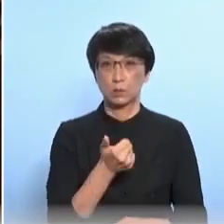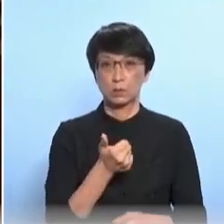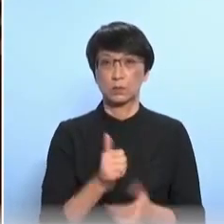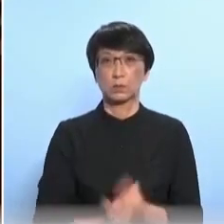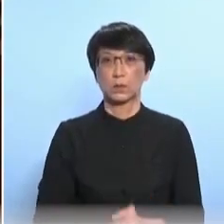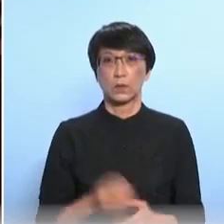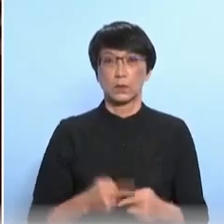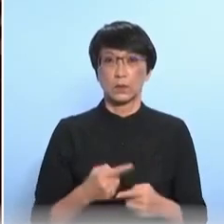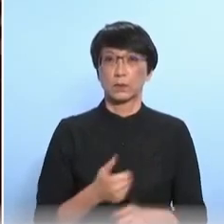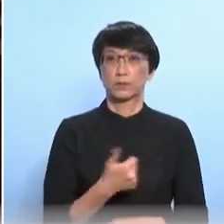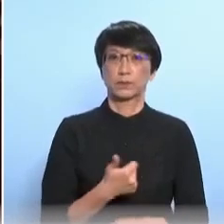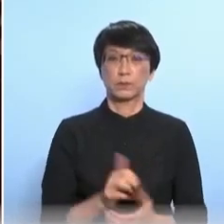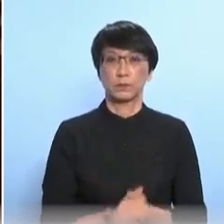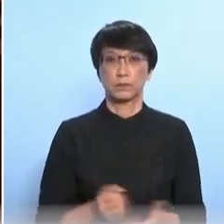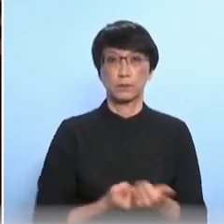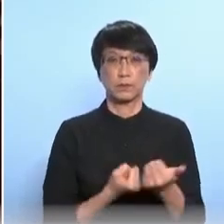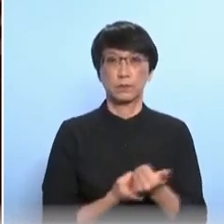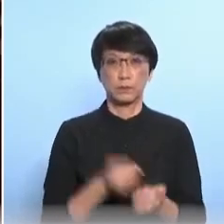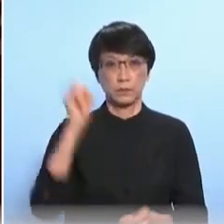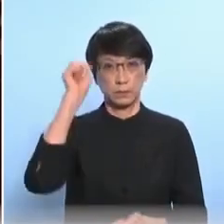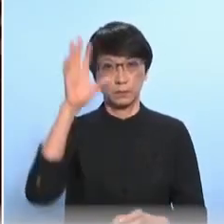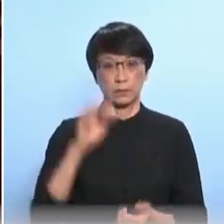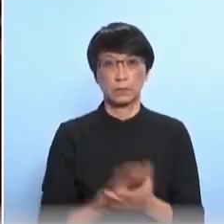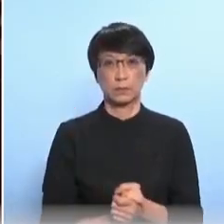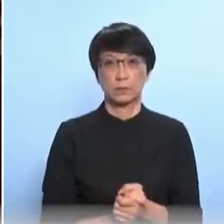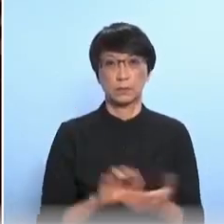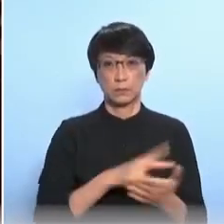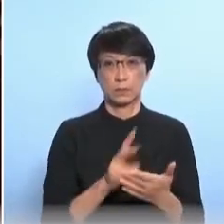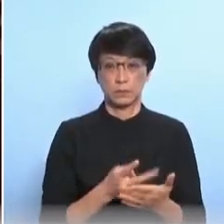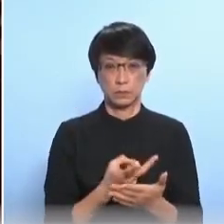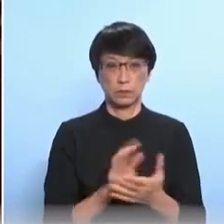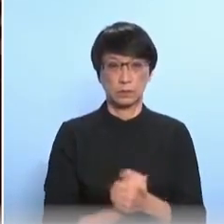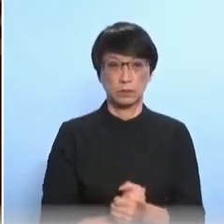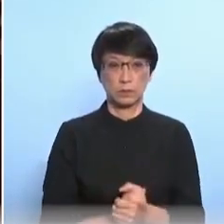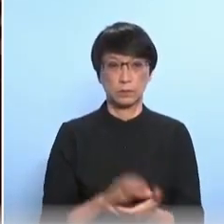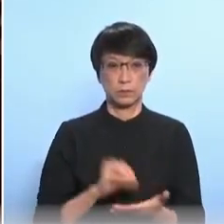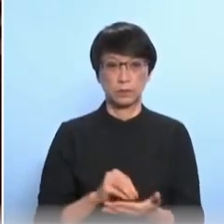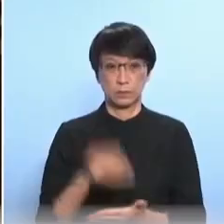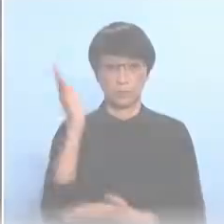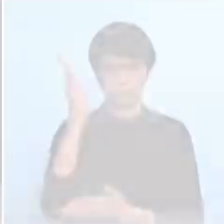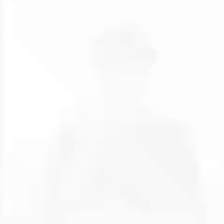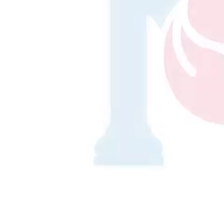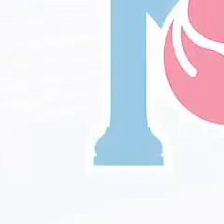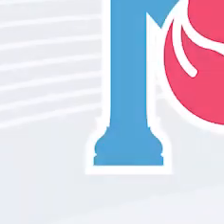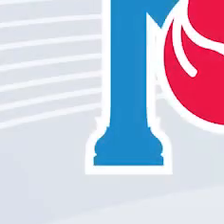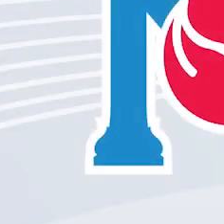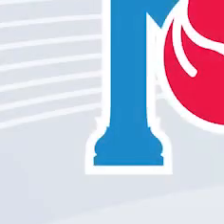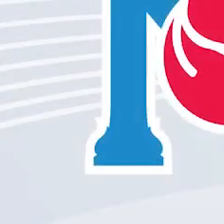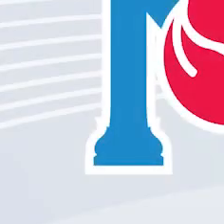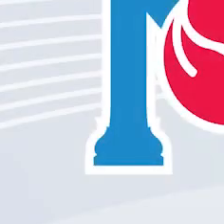落得實處。本人支持原議案和修正議案，並謹此陳辭，感謝主席。